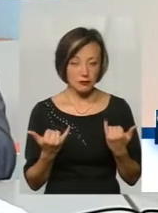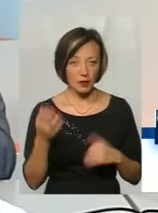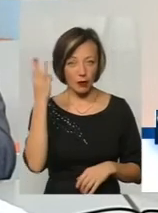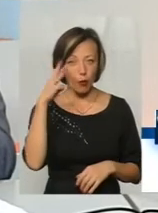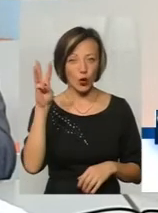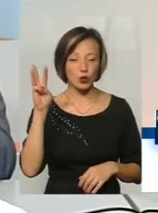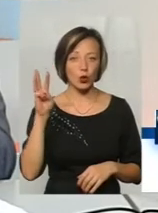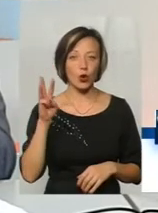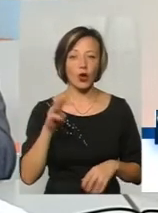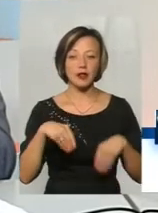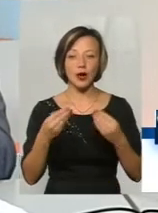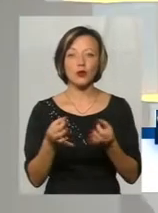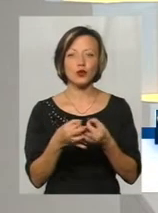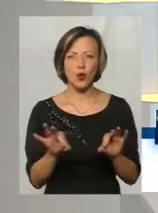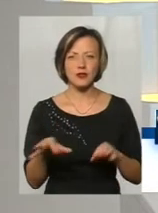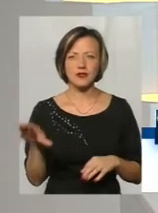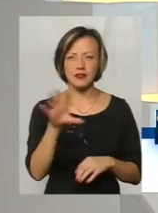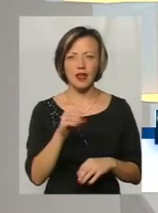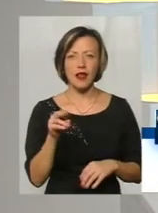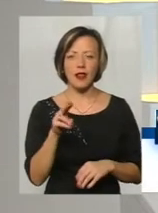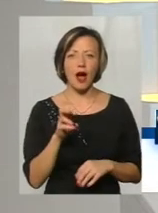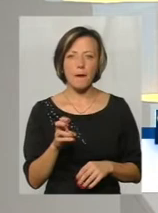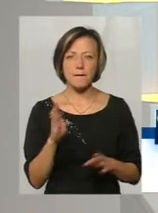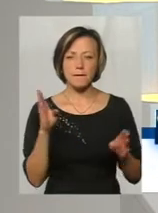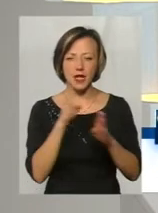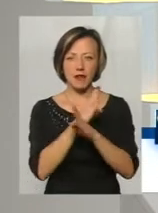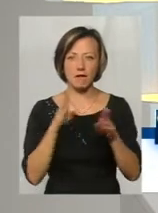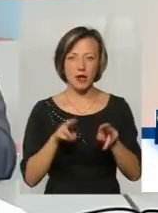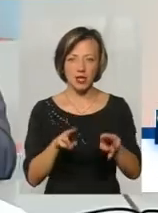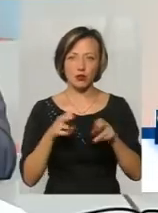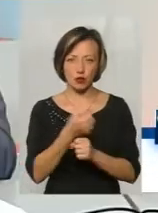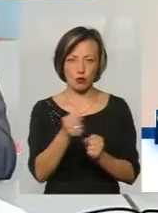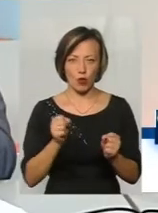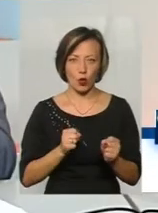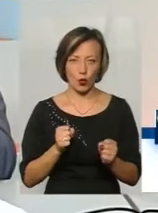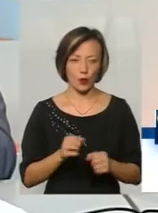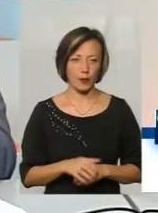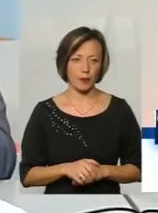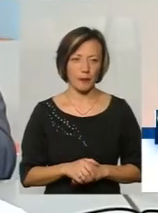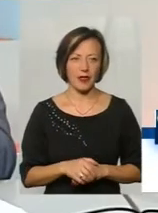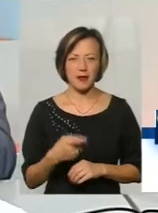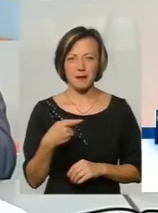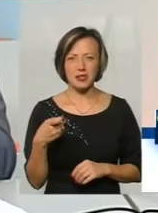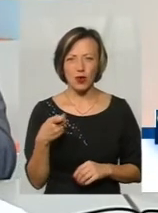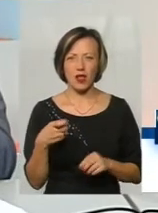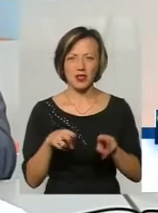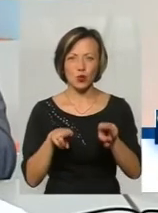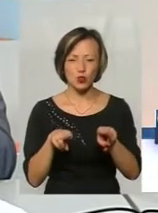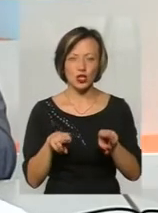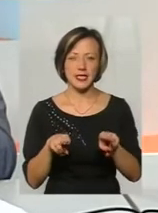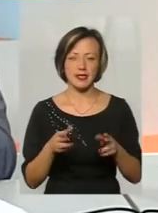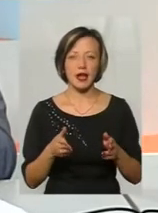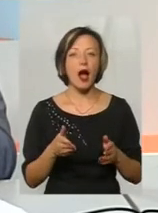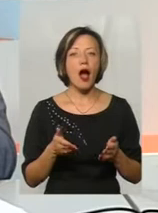модно дають дозволи везде на пневматичну зброю. Оці от пістолети, рушниці.